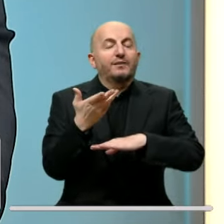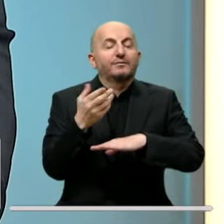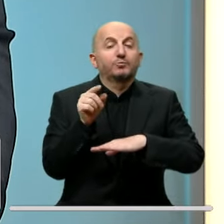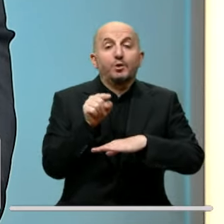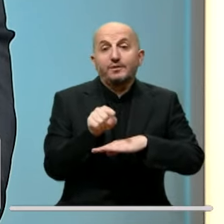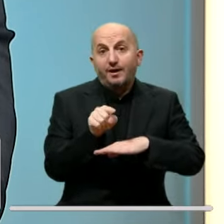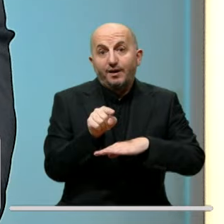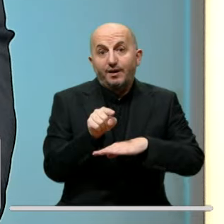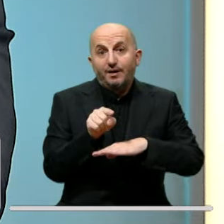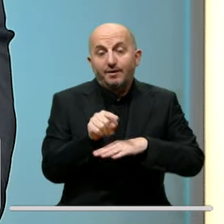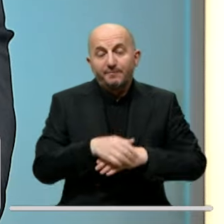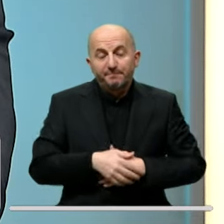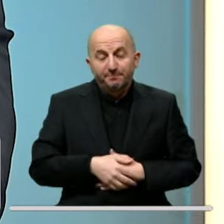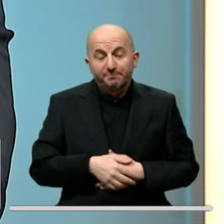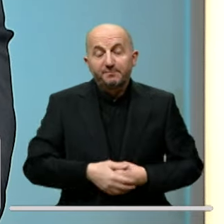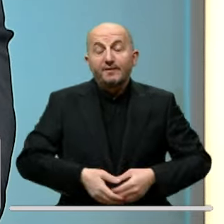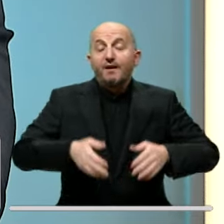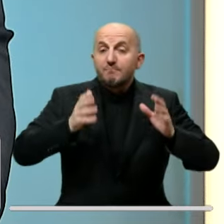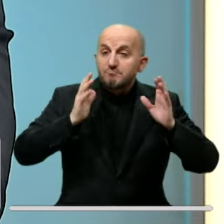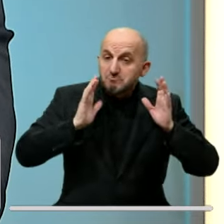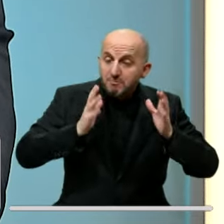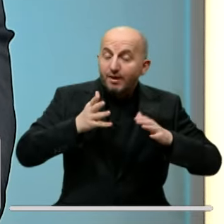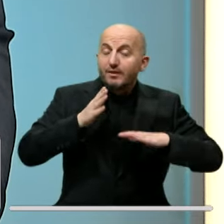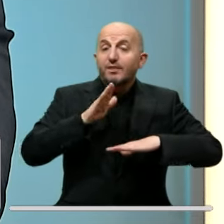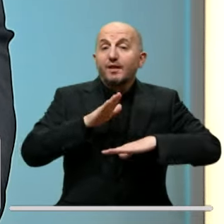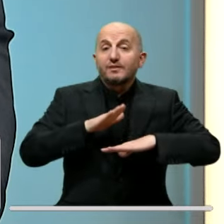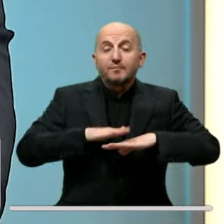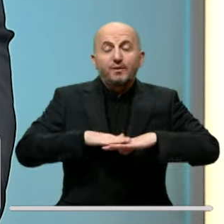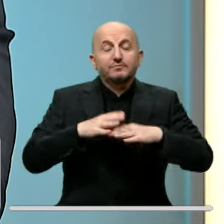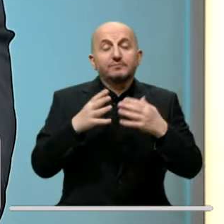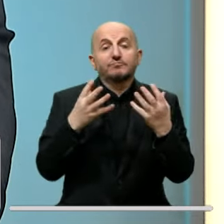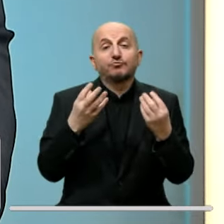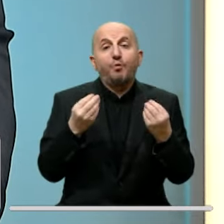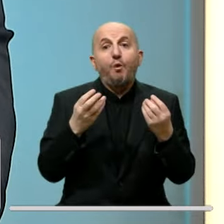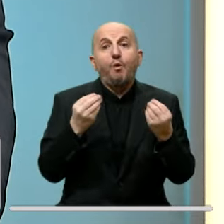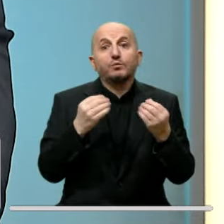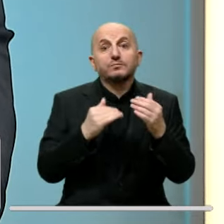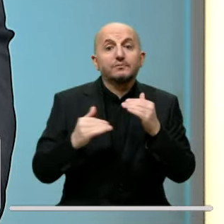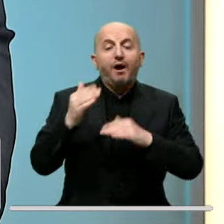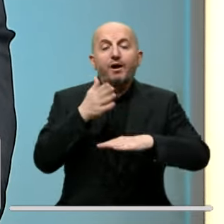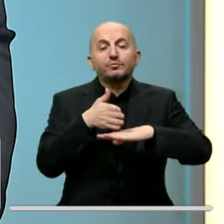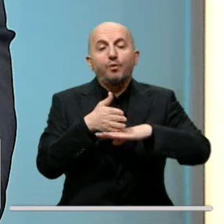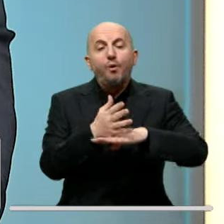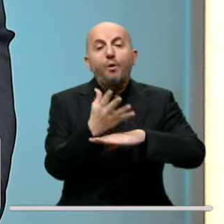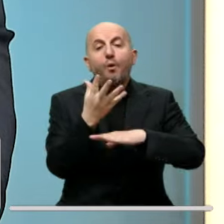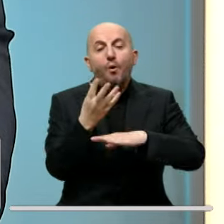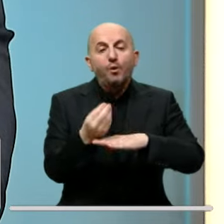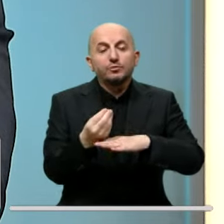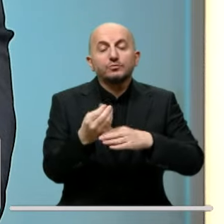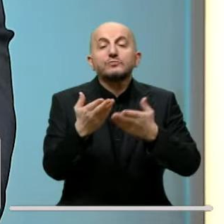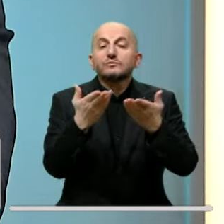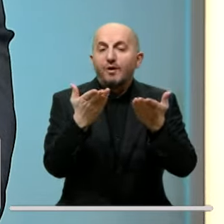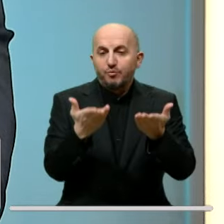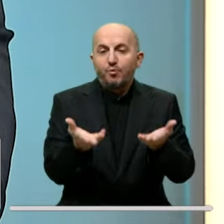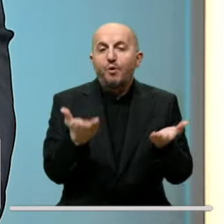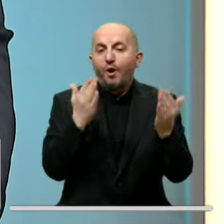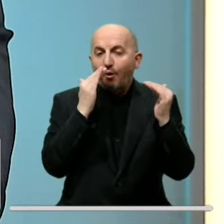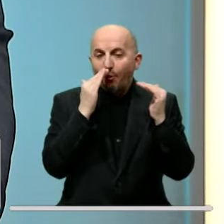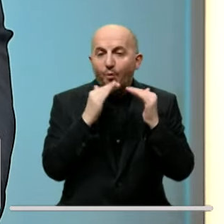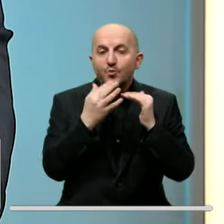Burada ibadet etmenin çok daha doğru olduğu ve kabule şayan